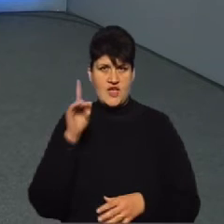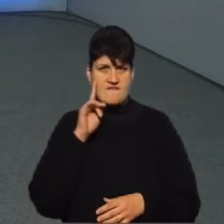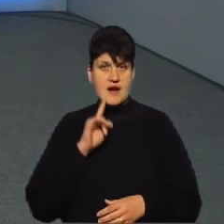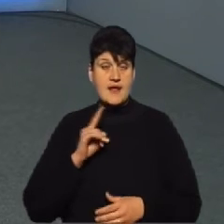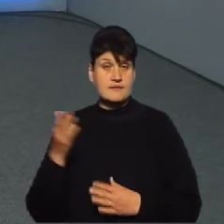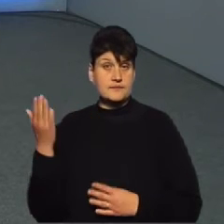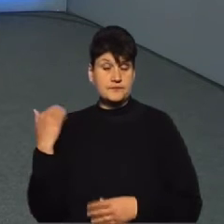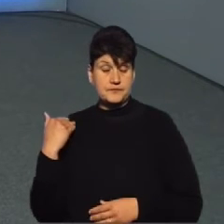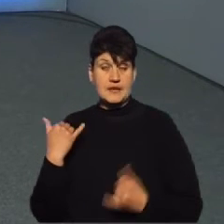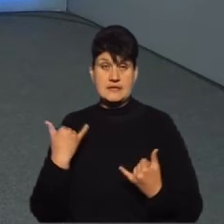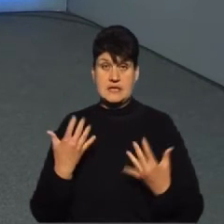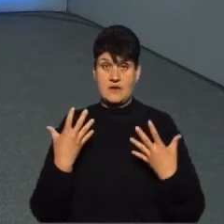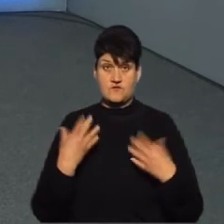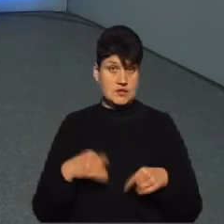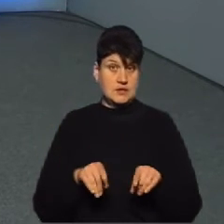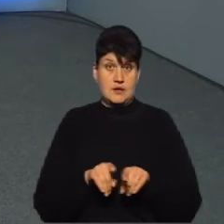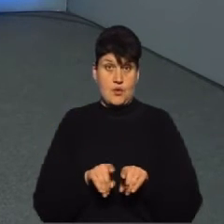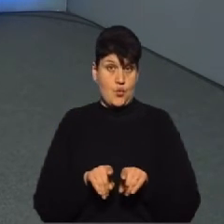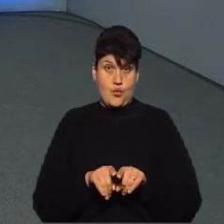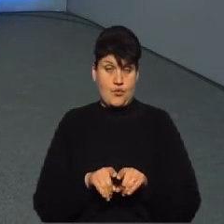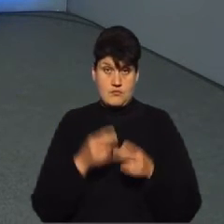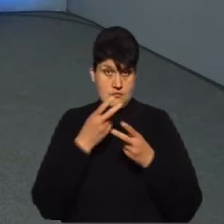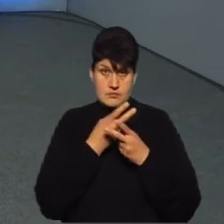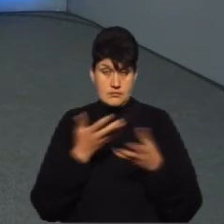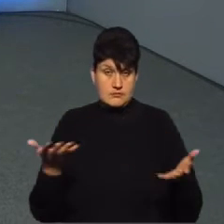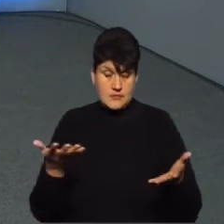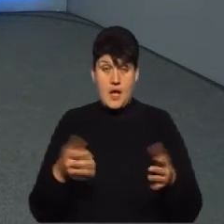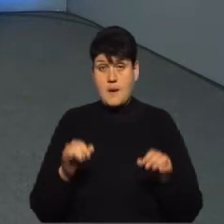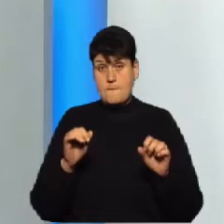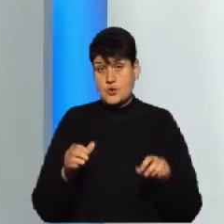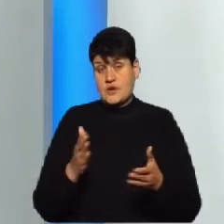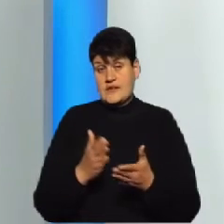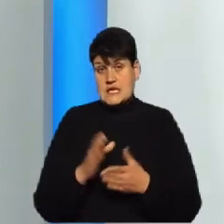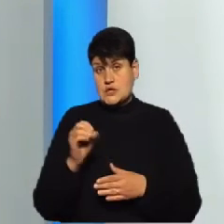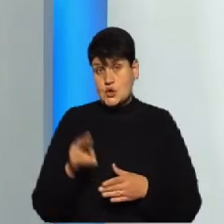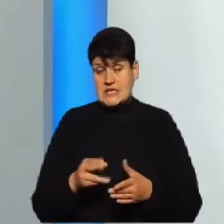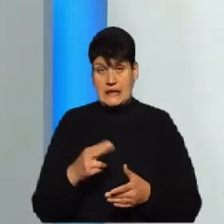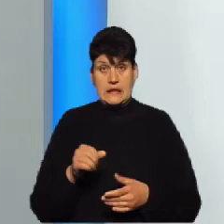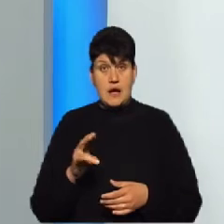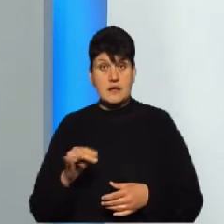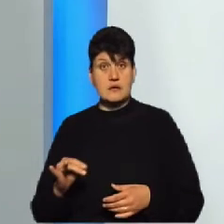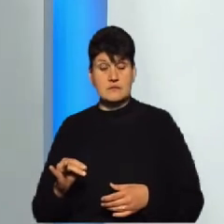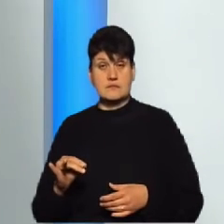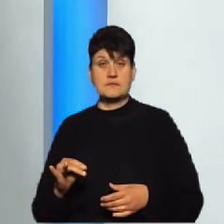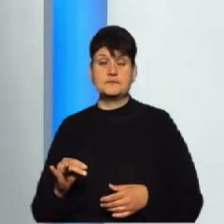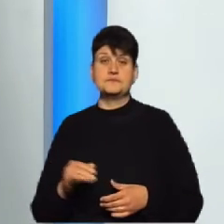вже такого явного не помічається, але, можливо, є соціологічні дані. Я вам скажу,